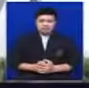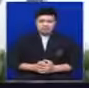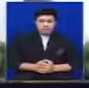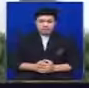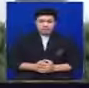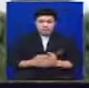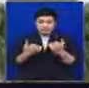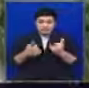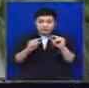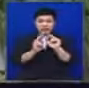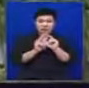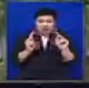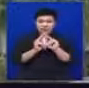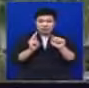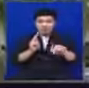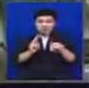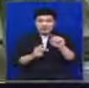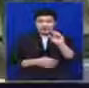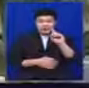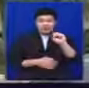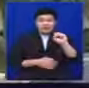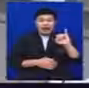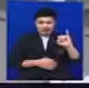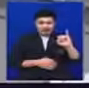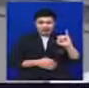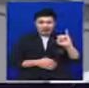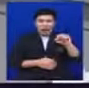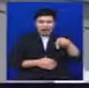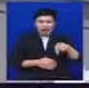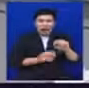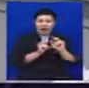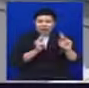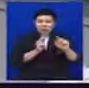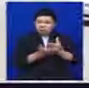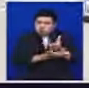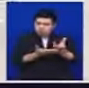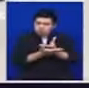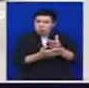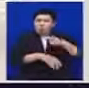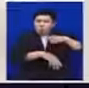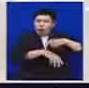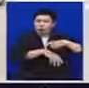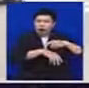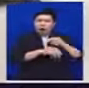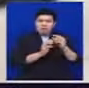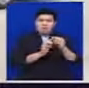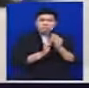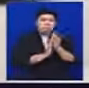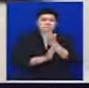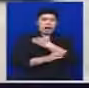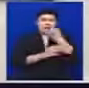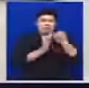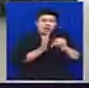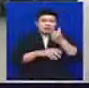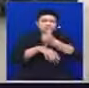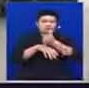โดยที่ประชุมคณะกรรมการสอบสวนคดีพิเศษกรมสอบสวนคดีพิเศษหรือ DSI ใช้เวลาพิจารณาคดีพระเทพยานมหามุนีหรือพ